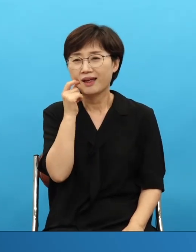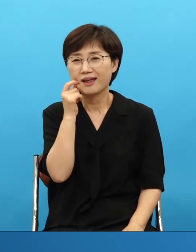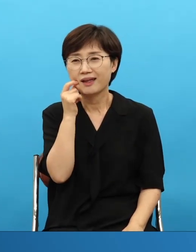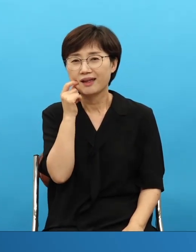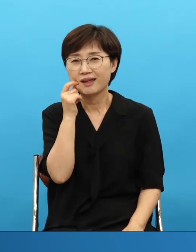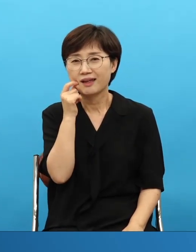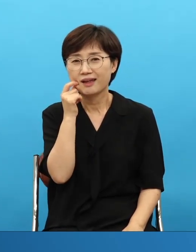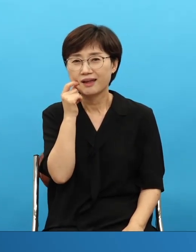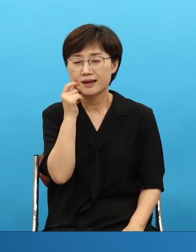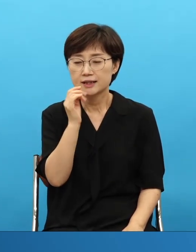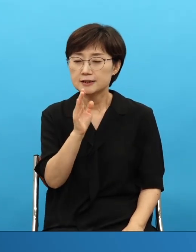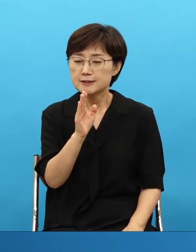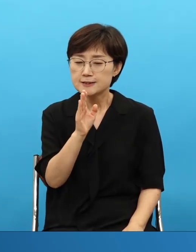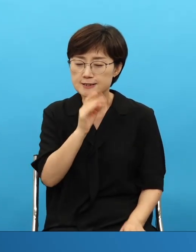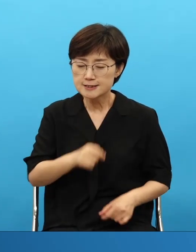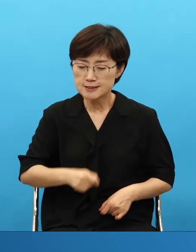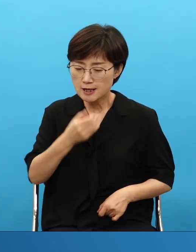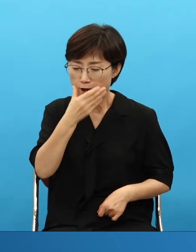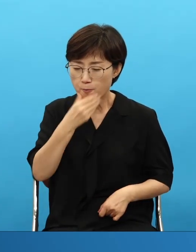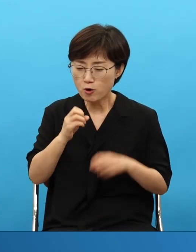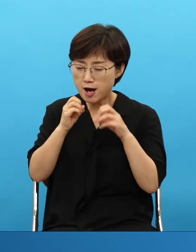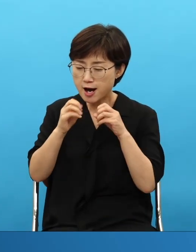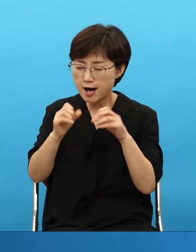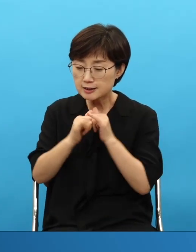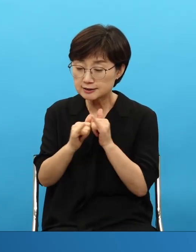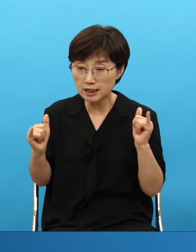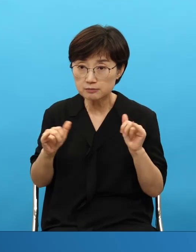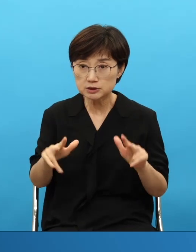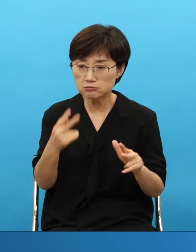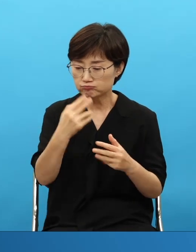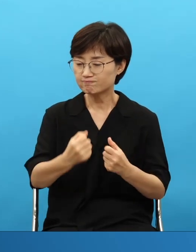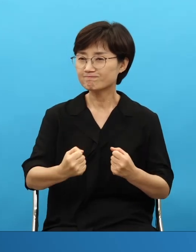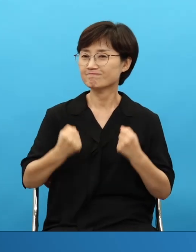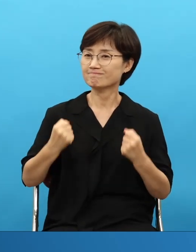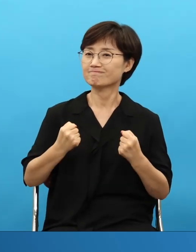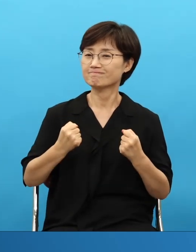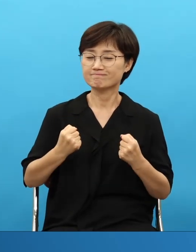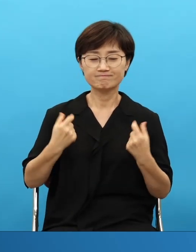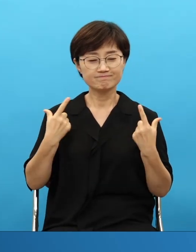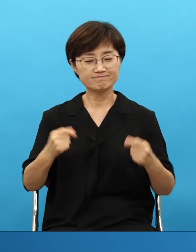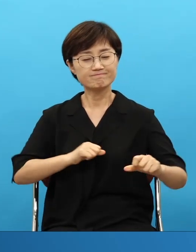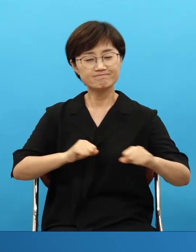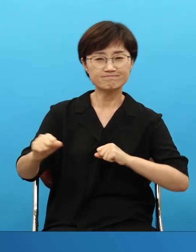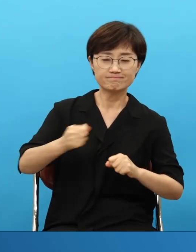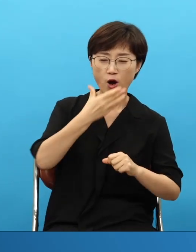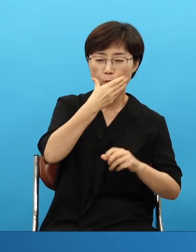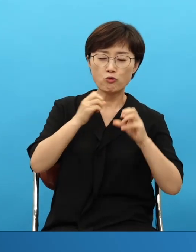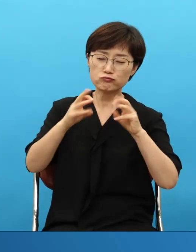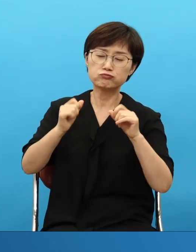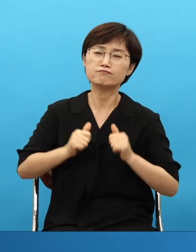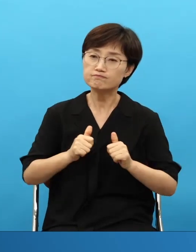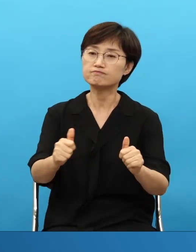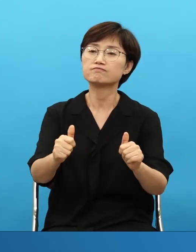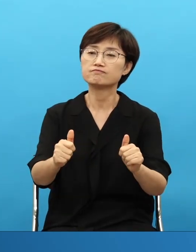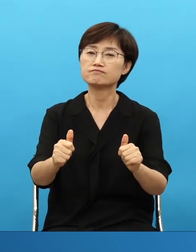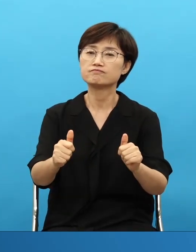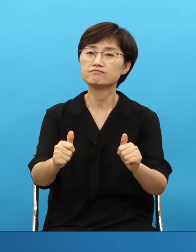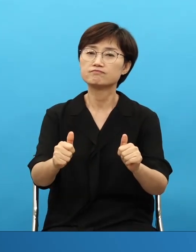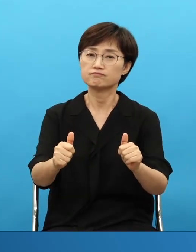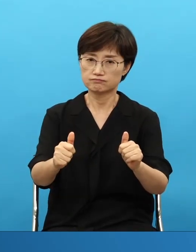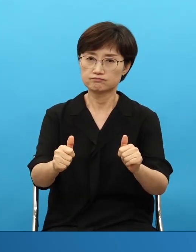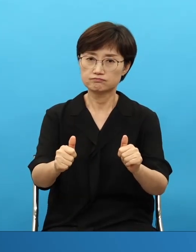정말로 복음 운동하는 사람들은요, 지금 다 건재하게 살아남아요. 참 놀라운 일이죠.